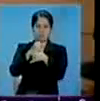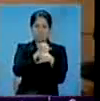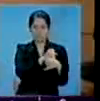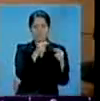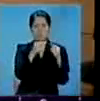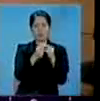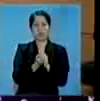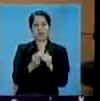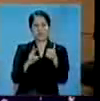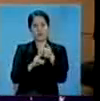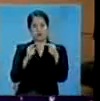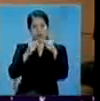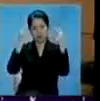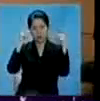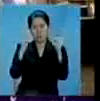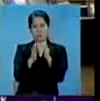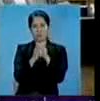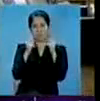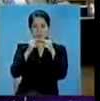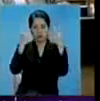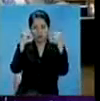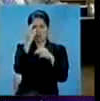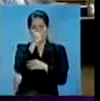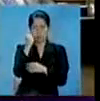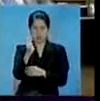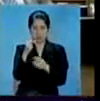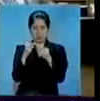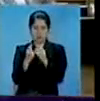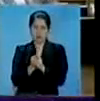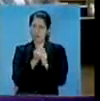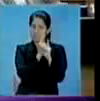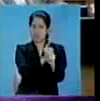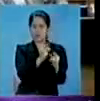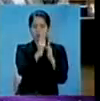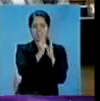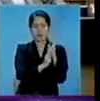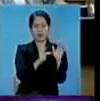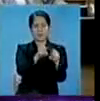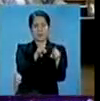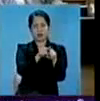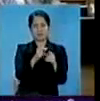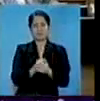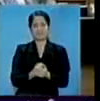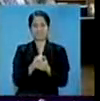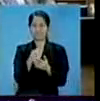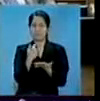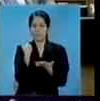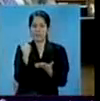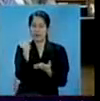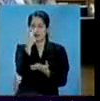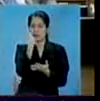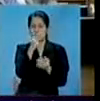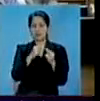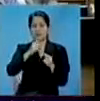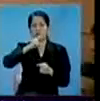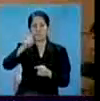พและนายอภิสิทธิ์เวชชาชีวะเข้าสู่กระบวนการยุติธรรมเช่นเดียวกันจะมีคนไปแจ้งความดำเนินคดี